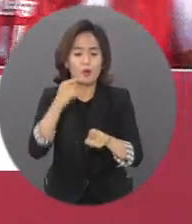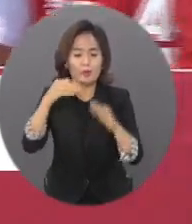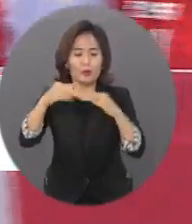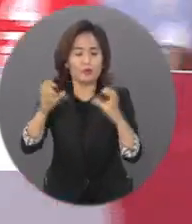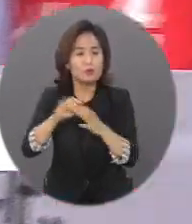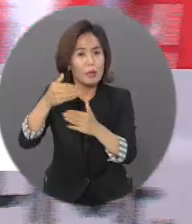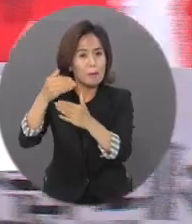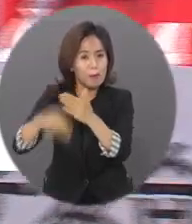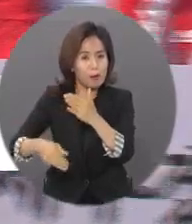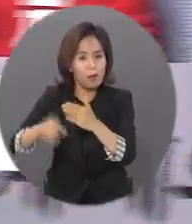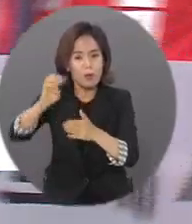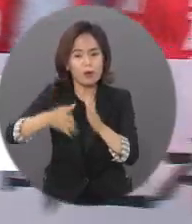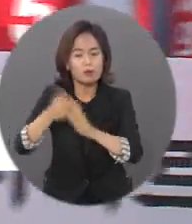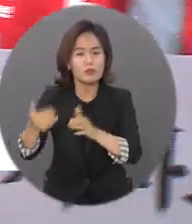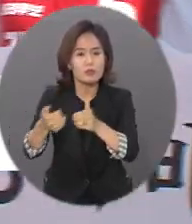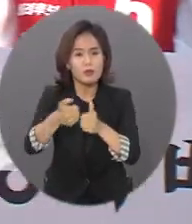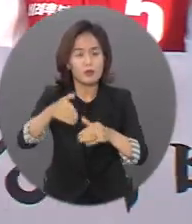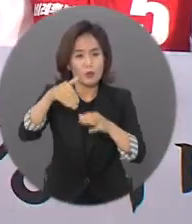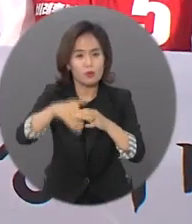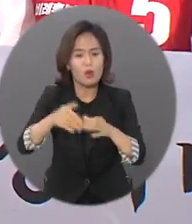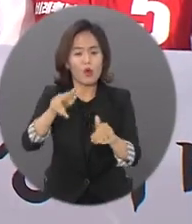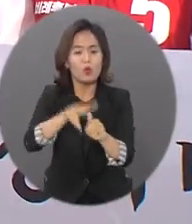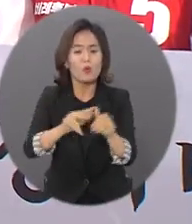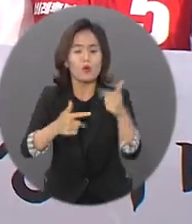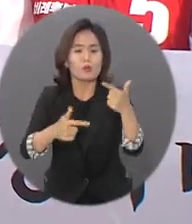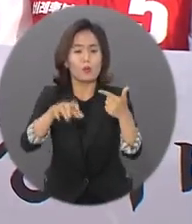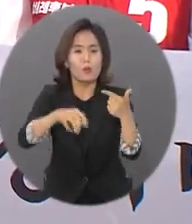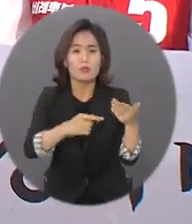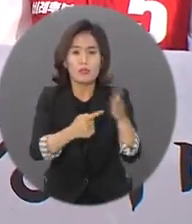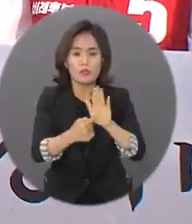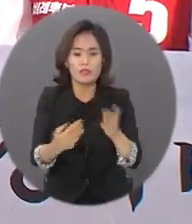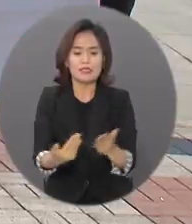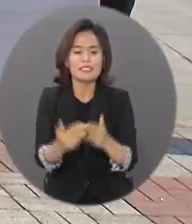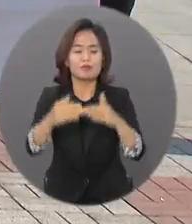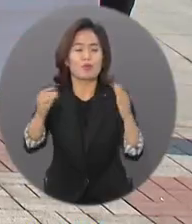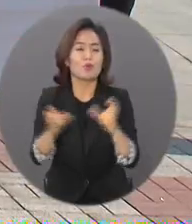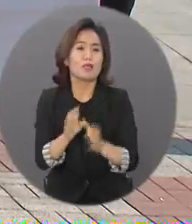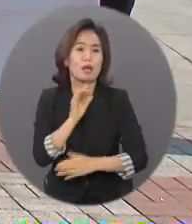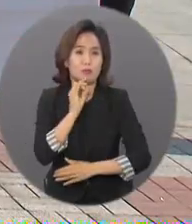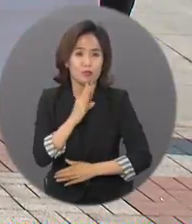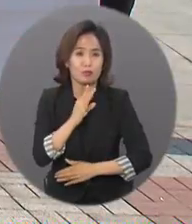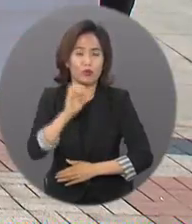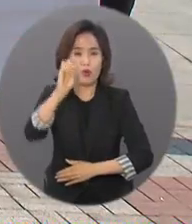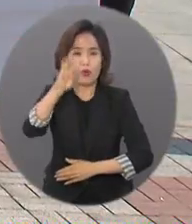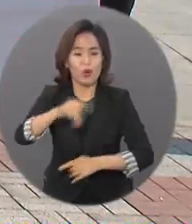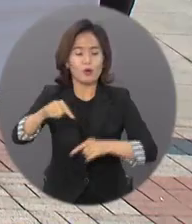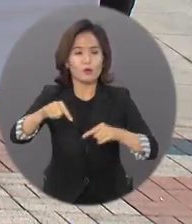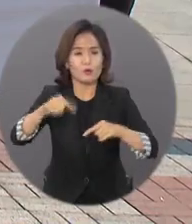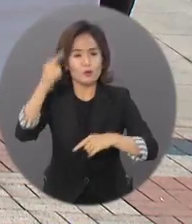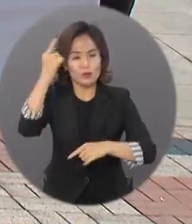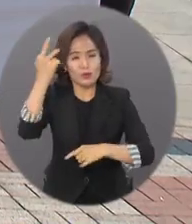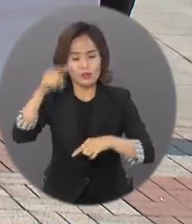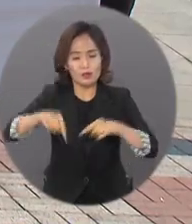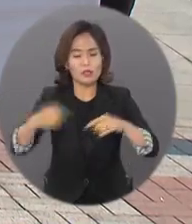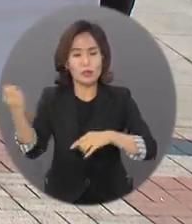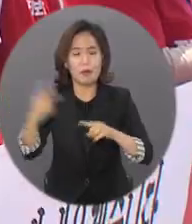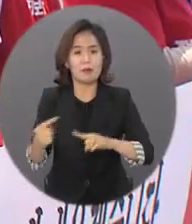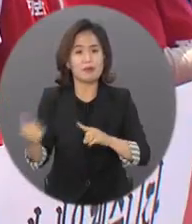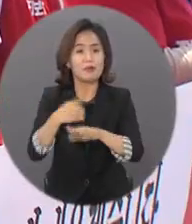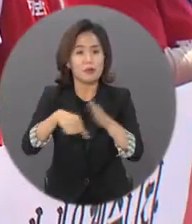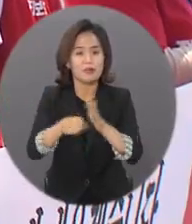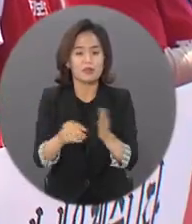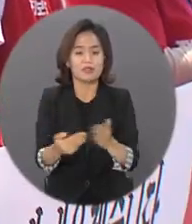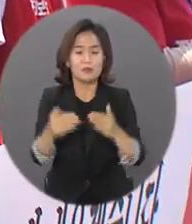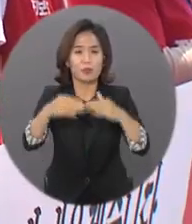빼고 광주시의원 선거구에 후보 6명을 낸 곳은 진보당뿐이라면서 광주 정치를 바로 세우기 위해